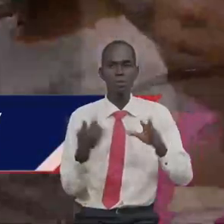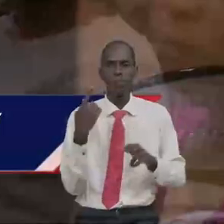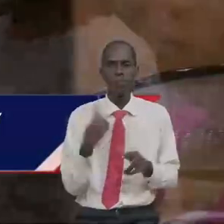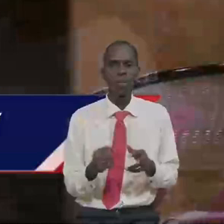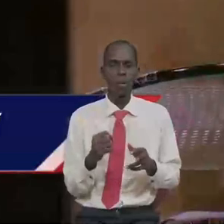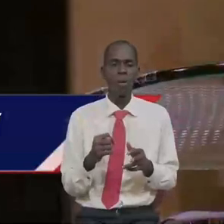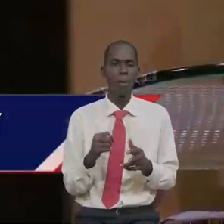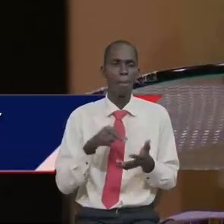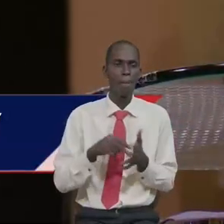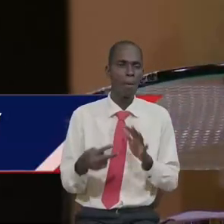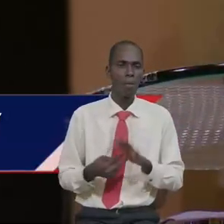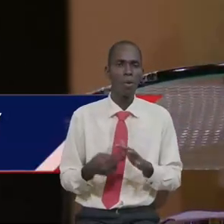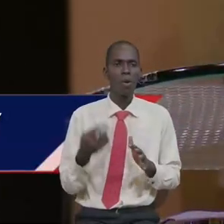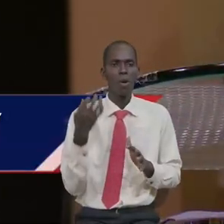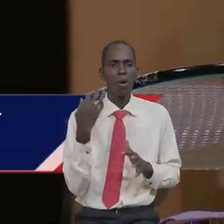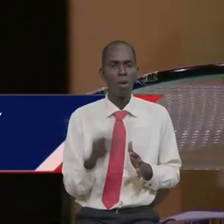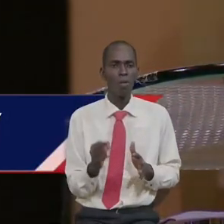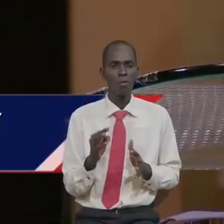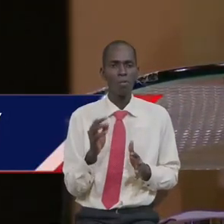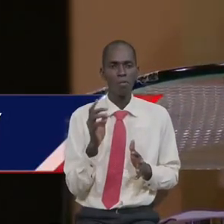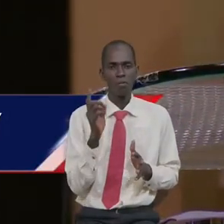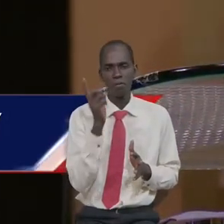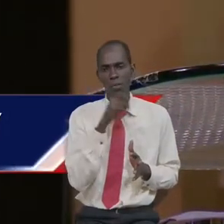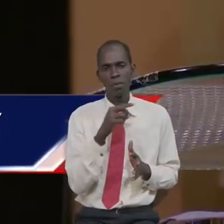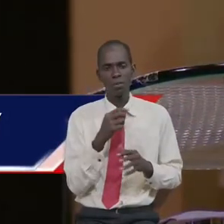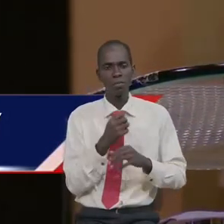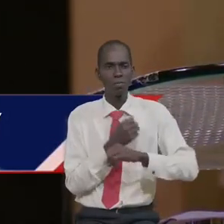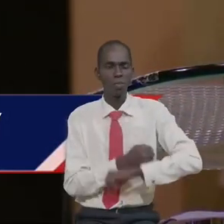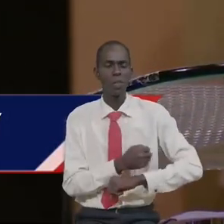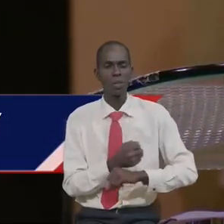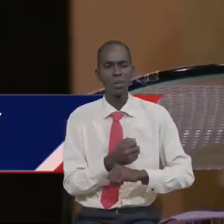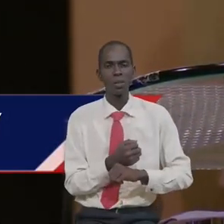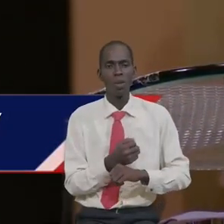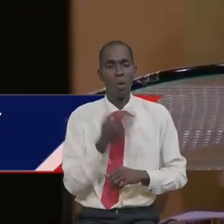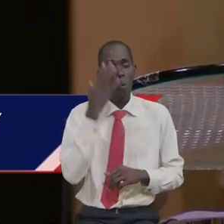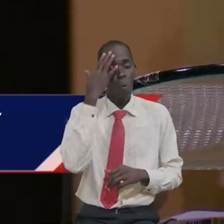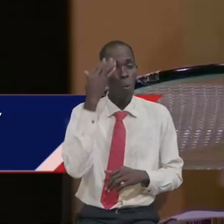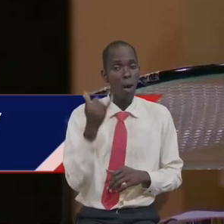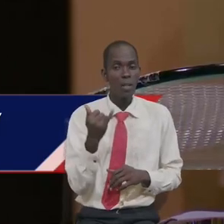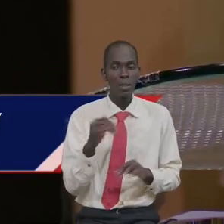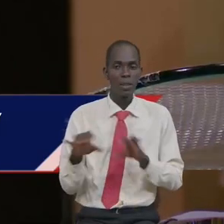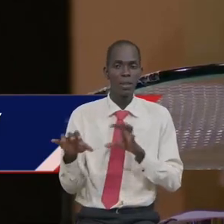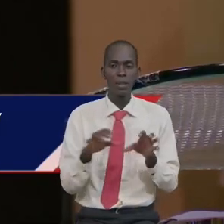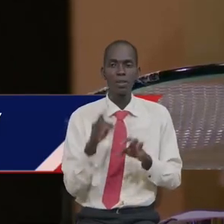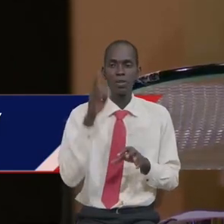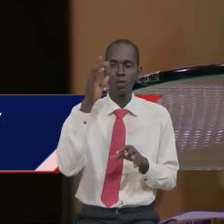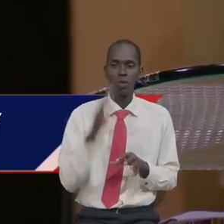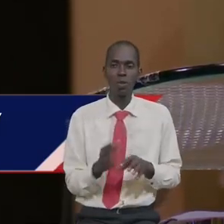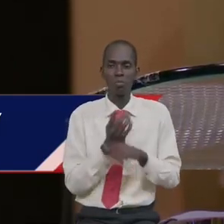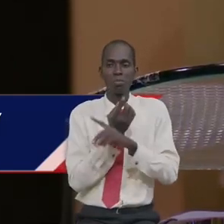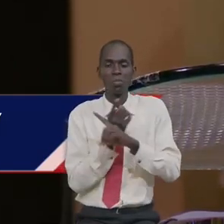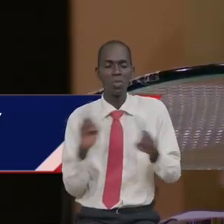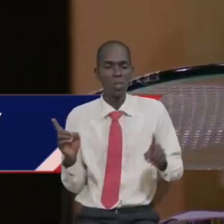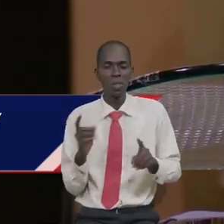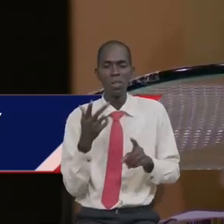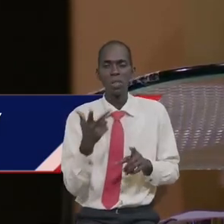l'objectif de la sécurité et de la délivrance de foi. Pourquoi Dieu a-t-il délivré Sadrach,